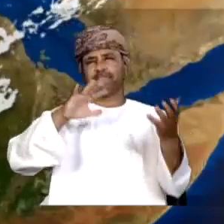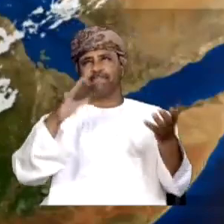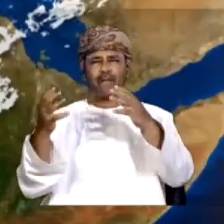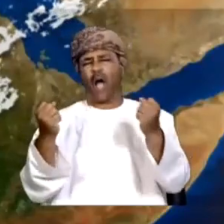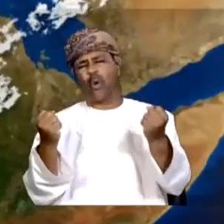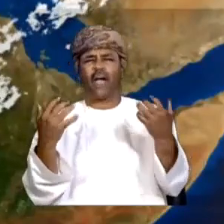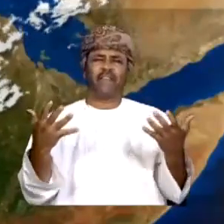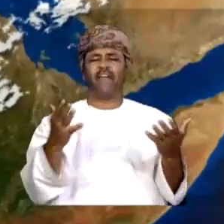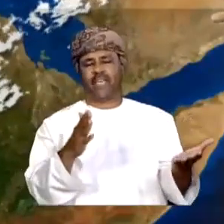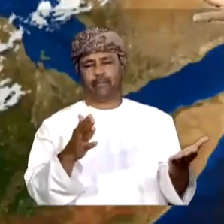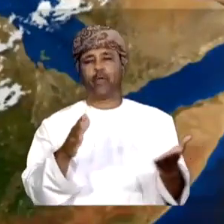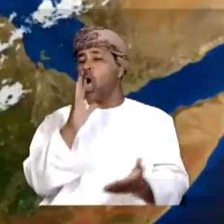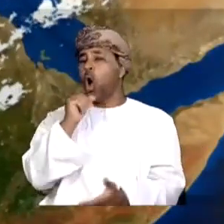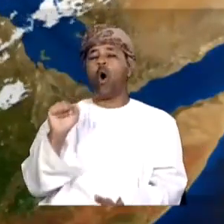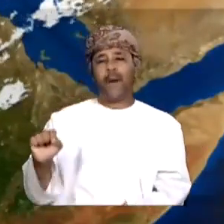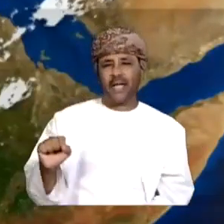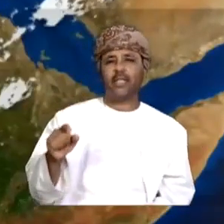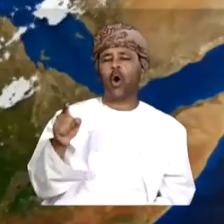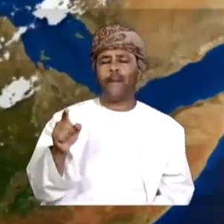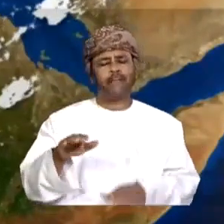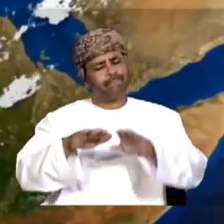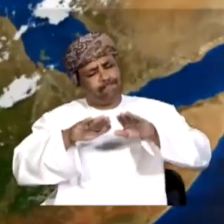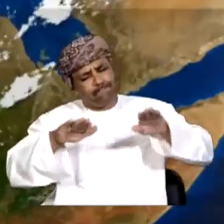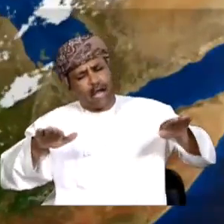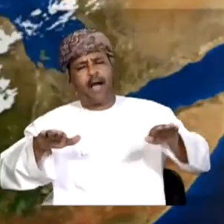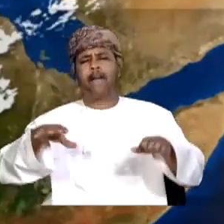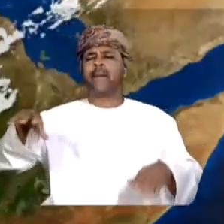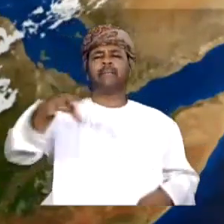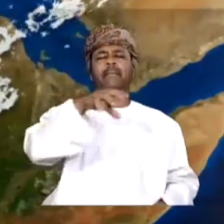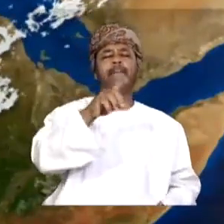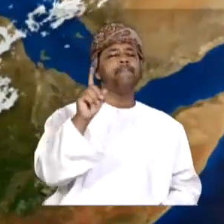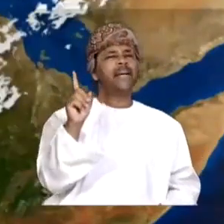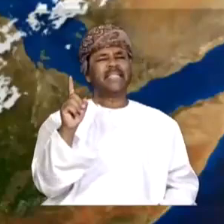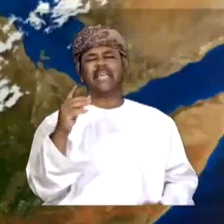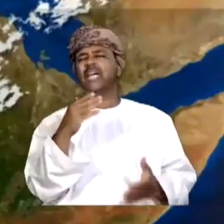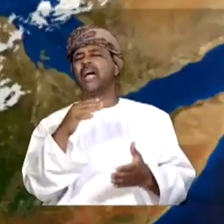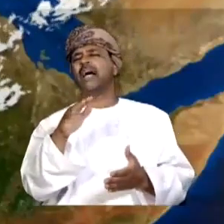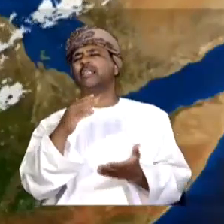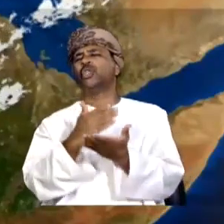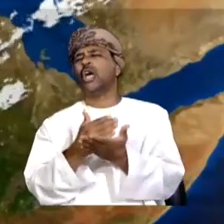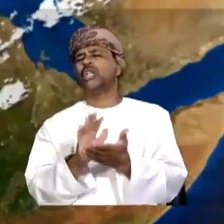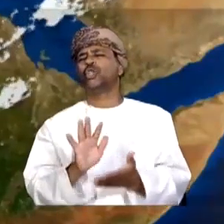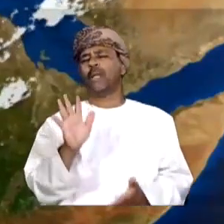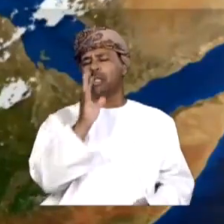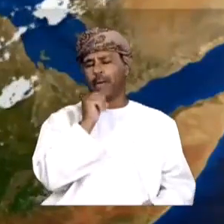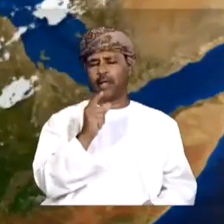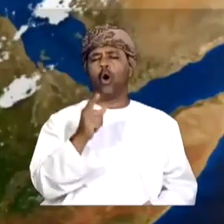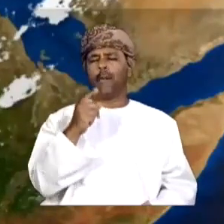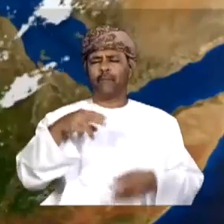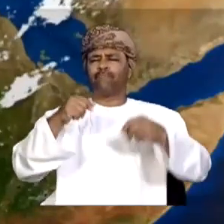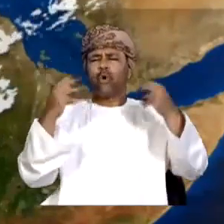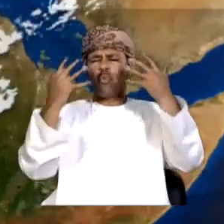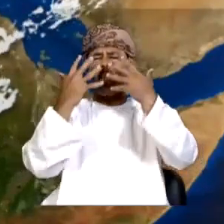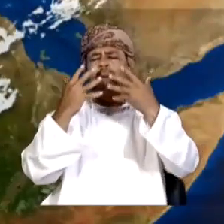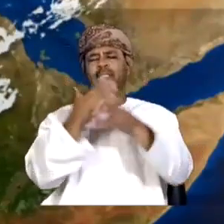الغزارة إلى أجواء السلطنة، حيث تبدو الأجواء مستقرة على باقي المناطق عدا أجزاء الشمالية للسلطنة. فرص لتصاعد الأتربة